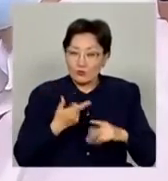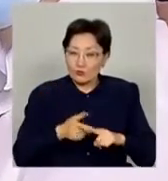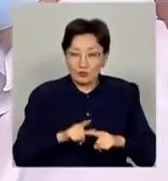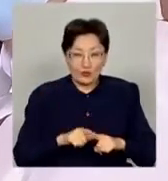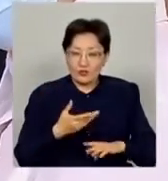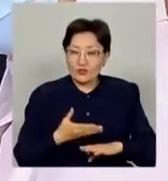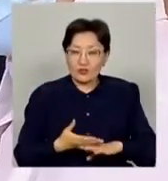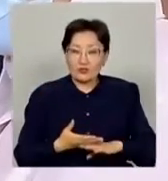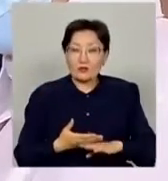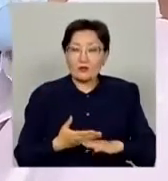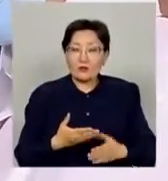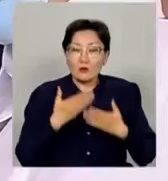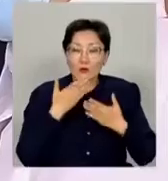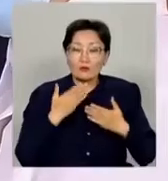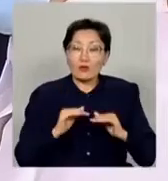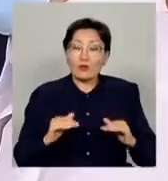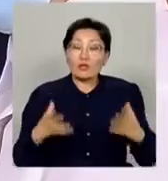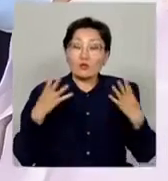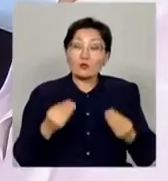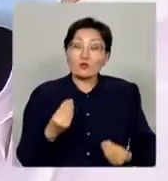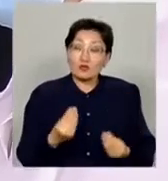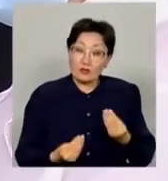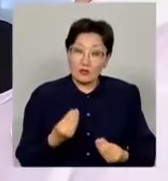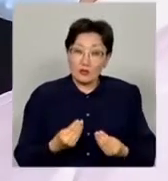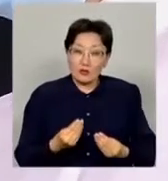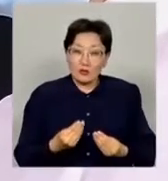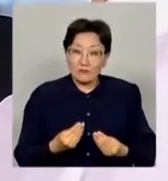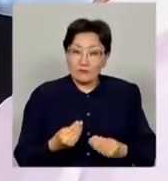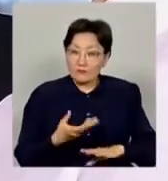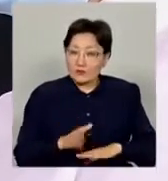мынау удар. Балалар ойнап күндіздің өзінде балалар угар алады.